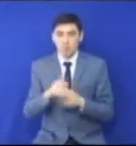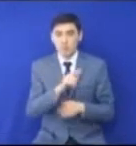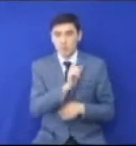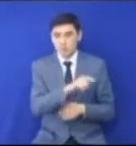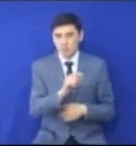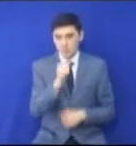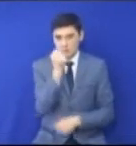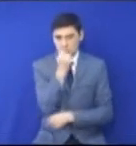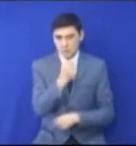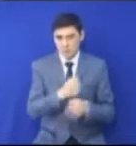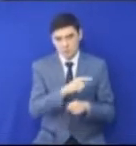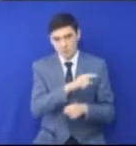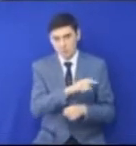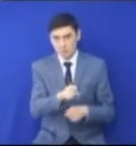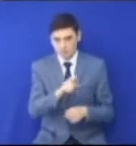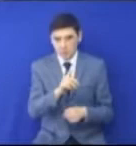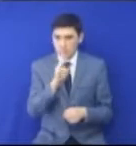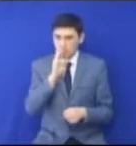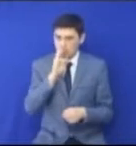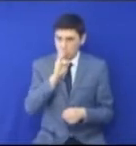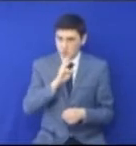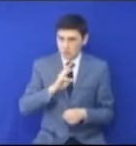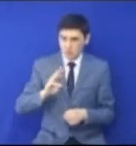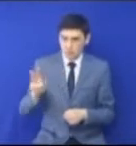жұмыскерлерге қатысты жалақыдан